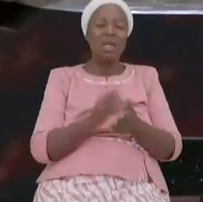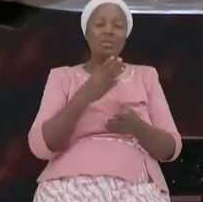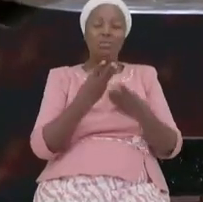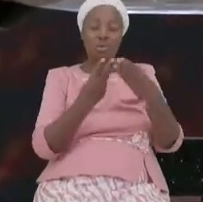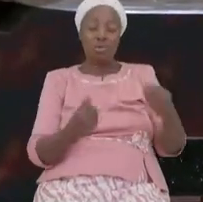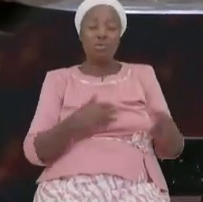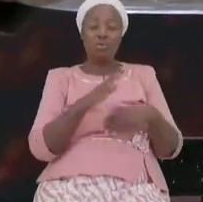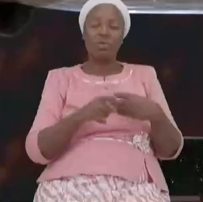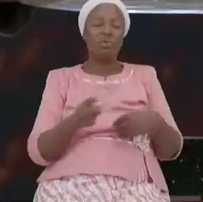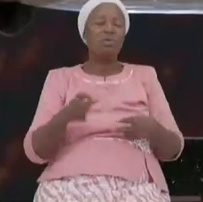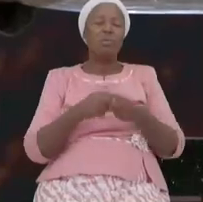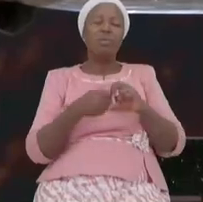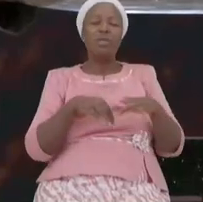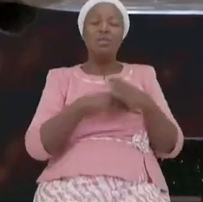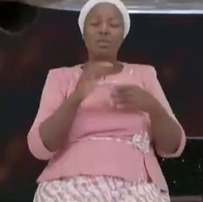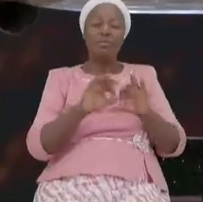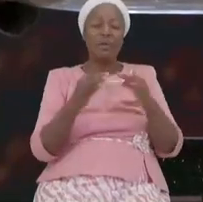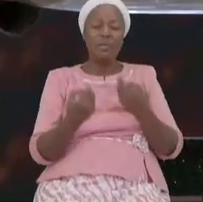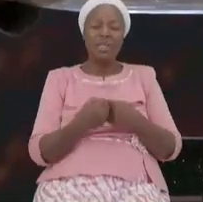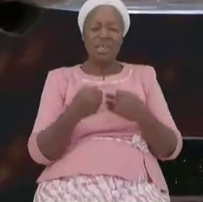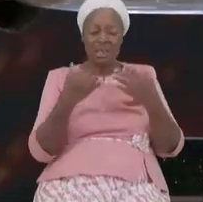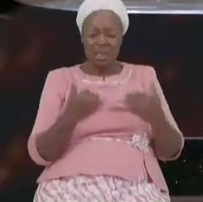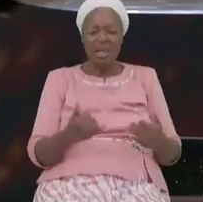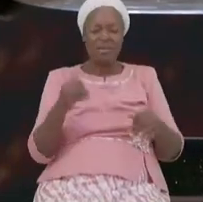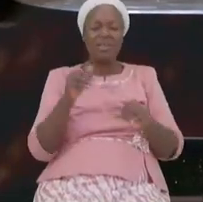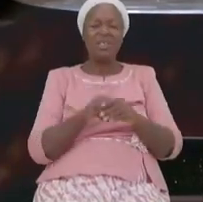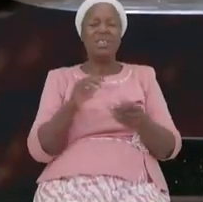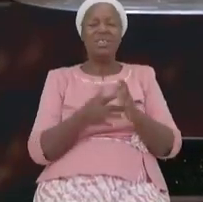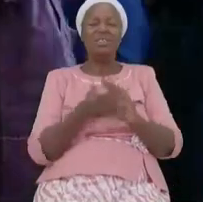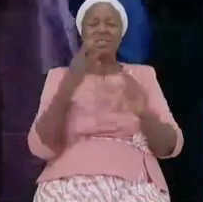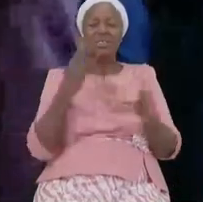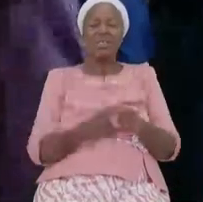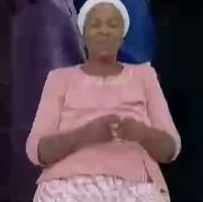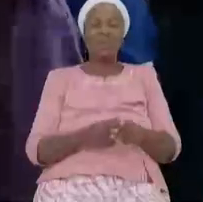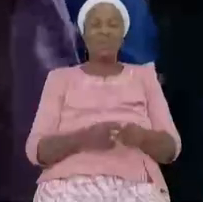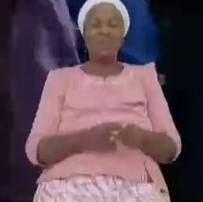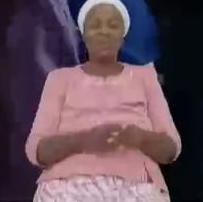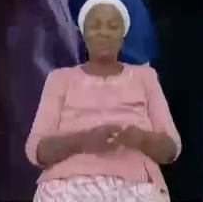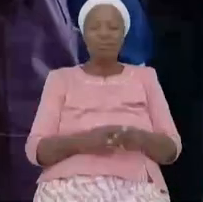problèmes dans toutes les familles, même aujourd'hui, au nom de Jésus.